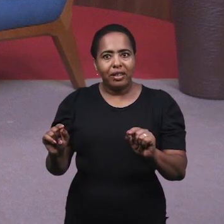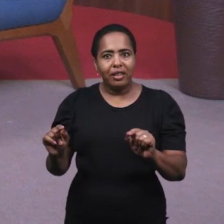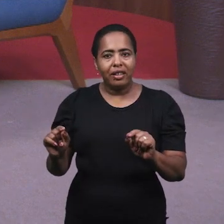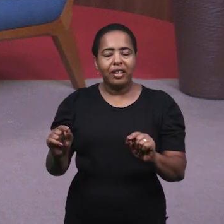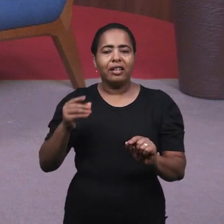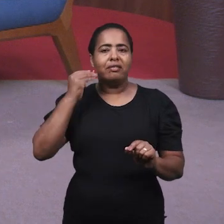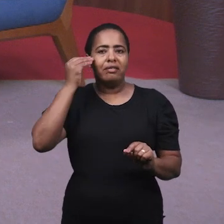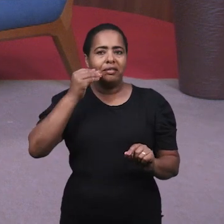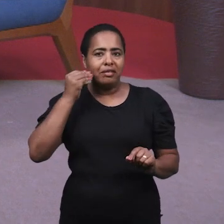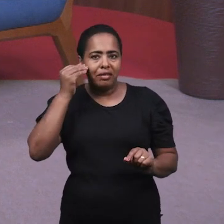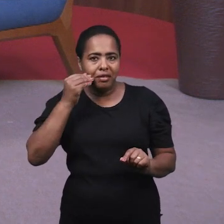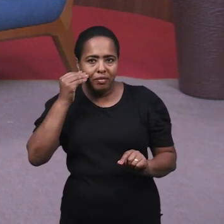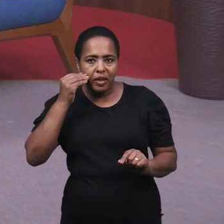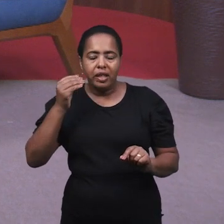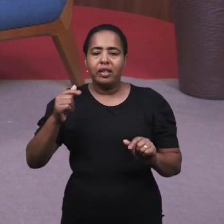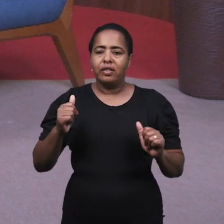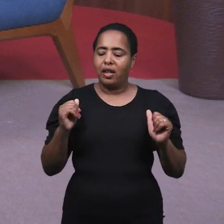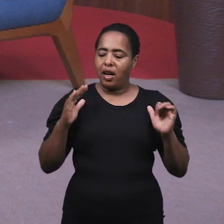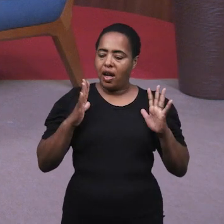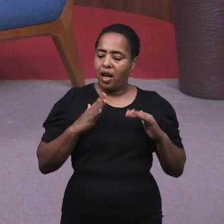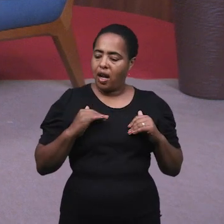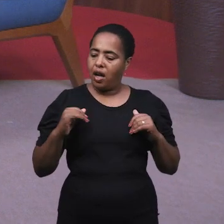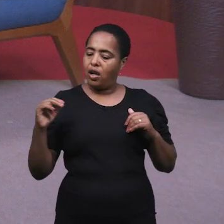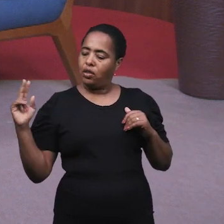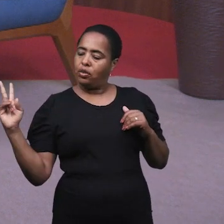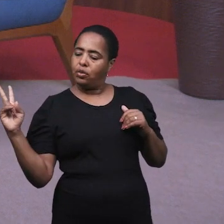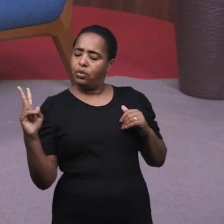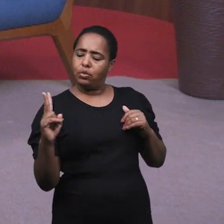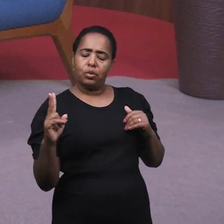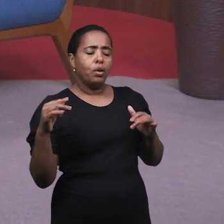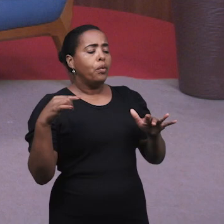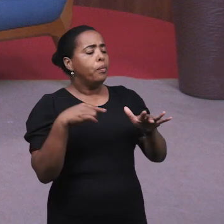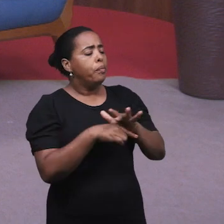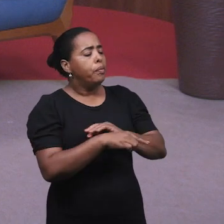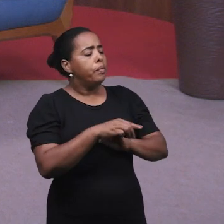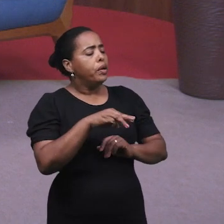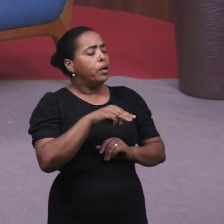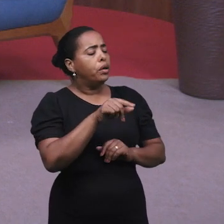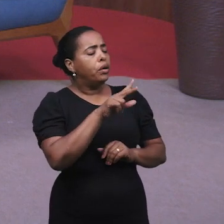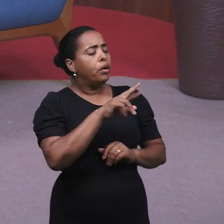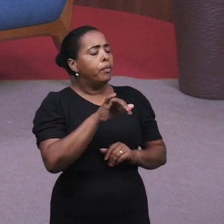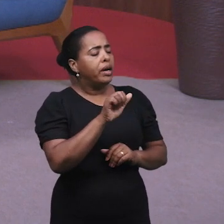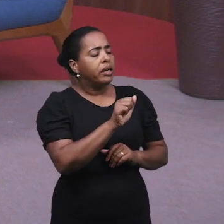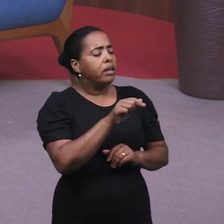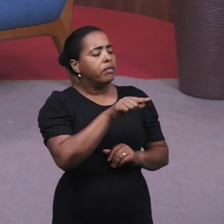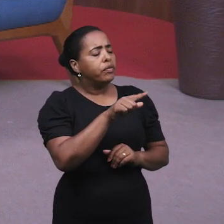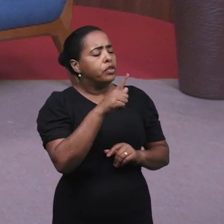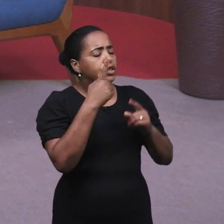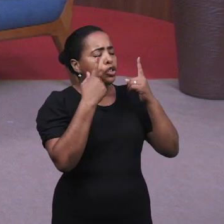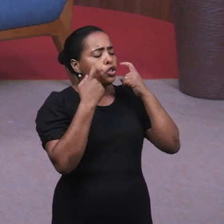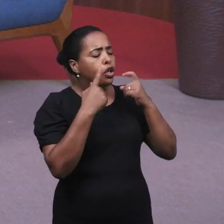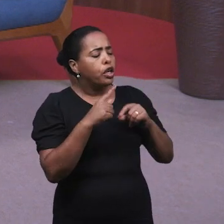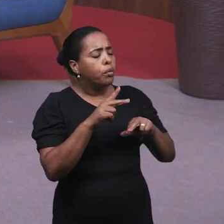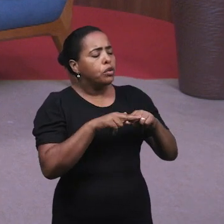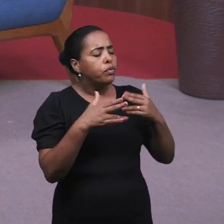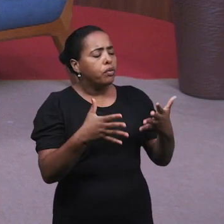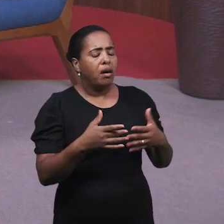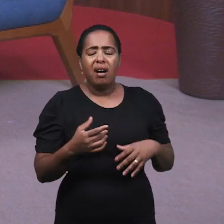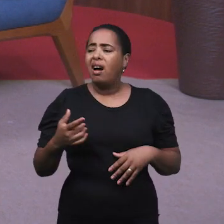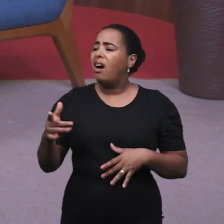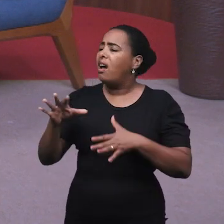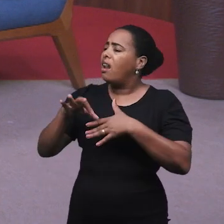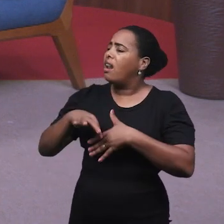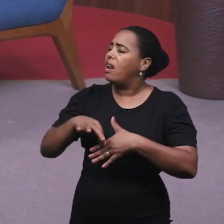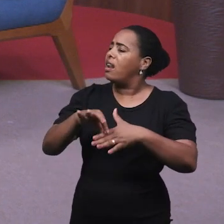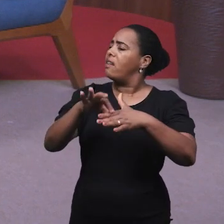à elle. Tu pleures pourquoi? Et elle a dit, on a pris mon Seigneur. Après, le propre Jésus lui-même